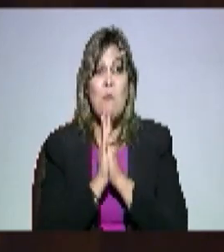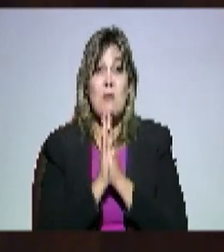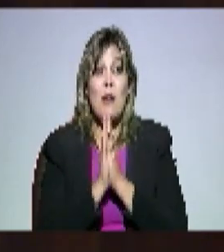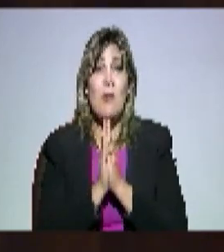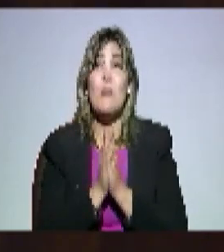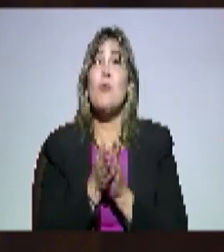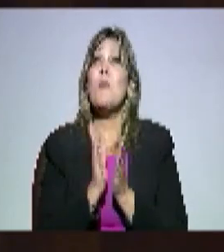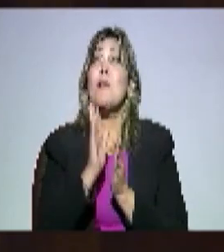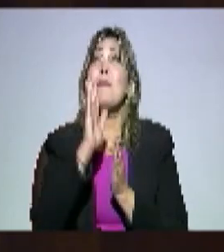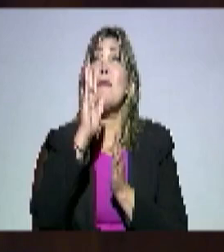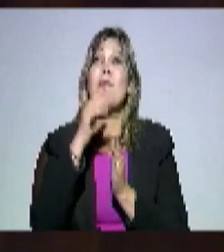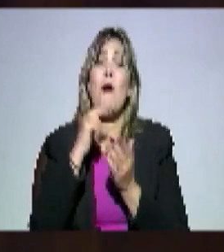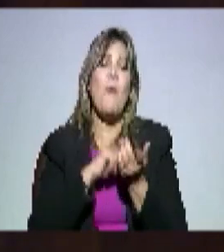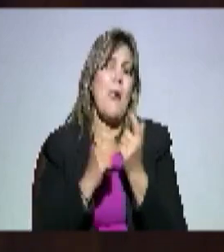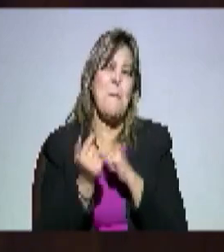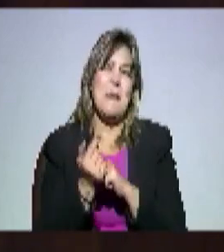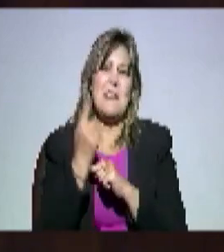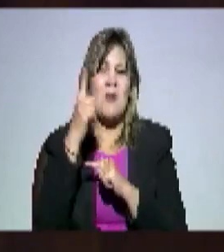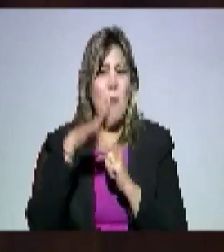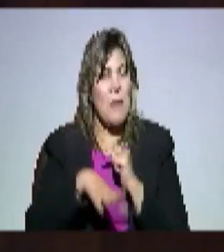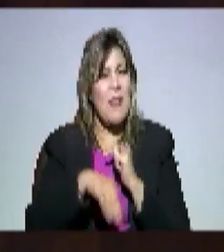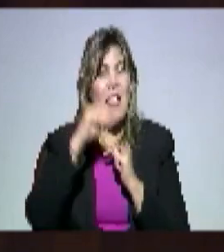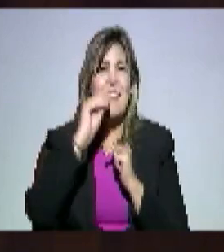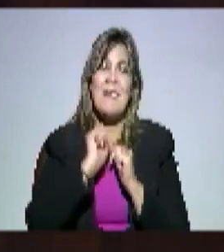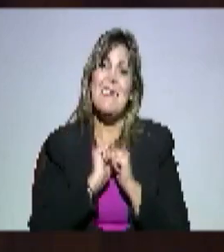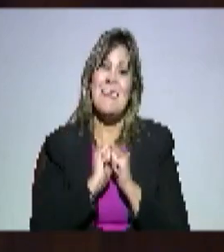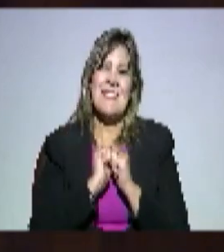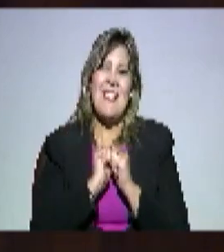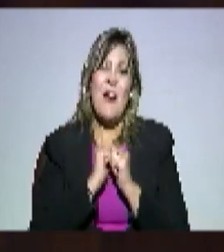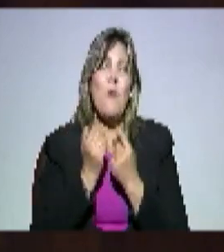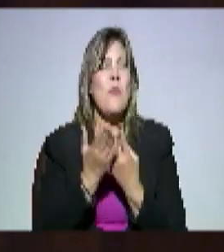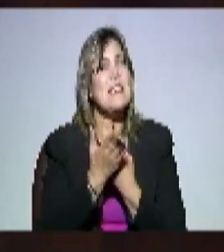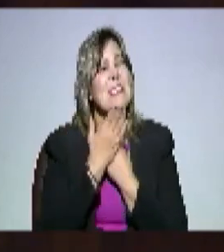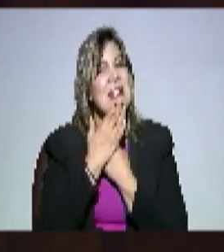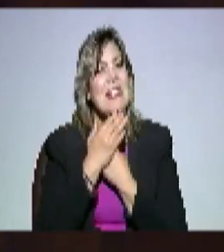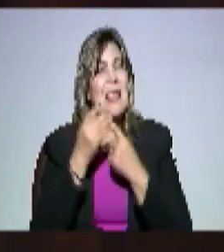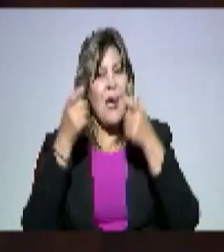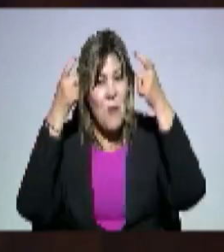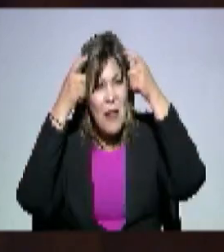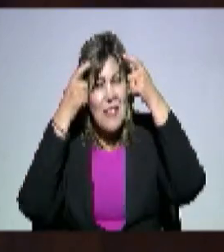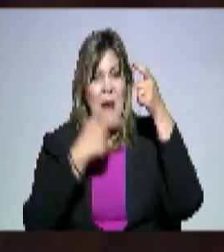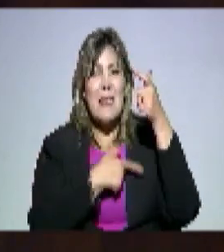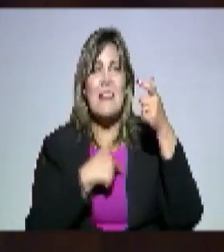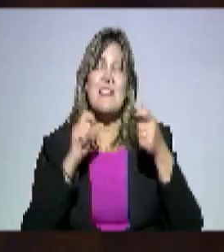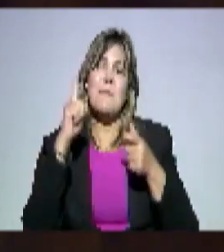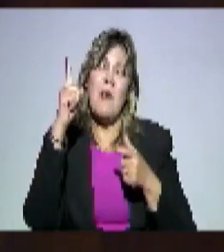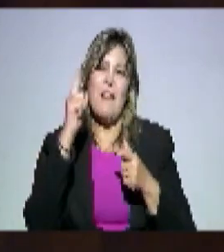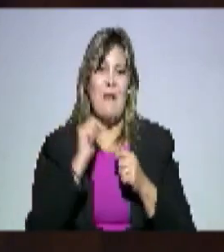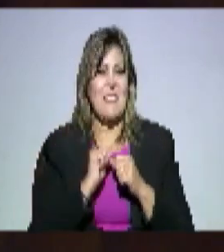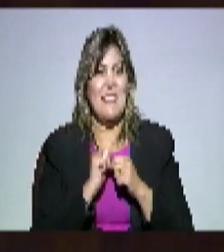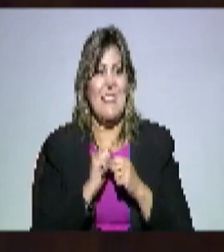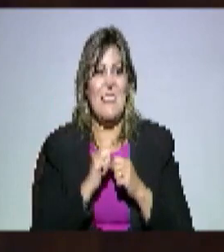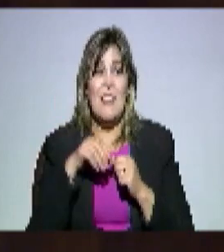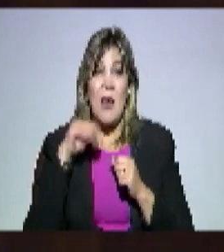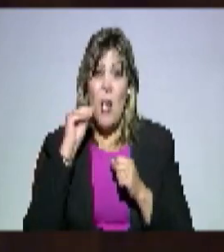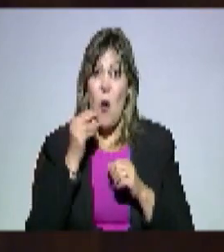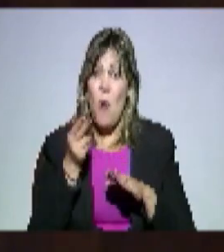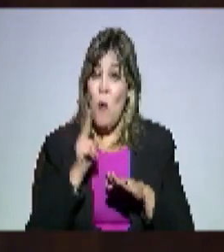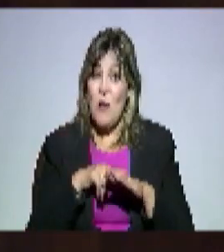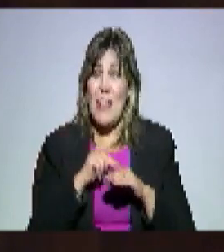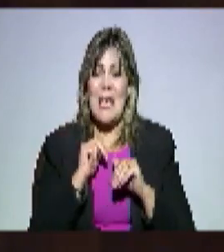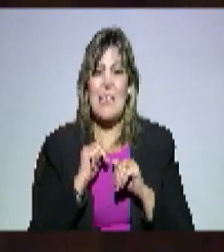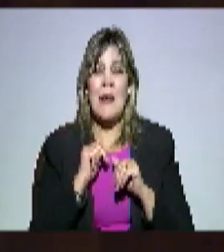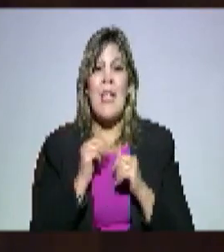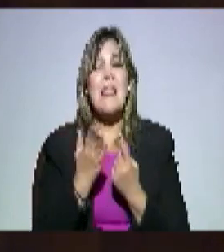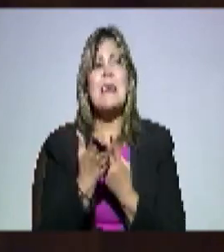للمسيح عشان ربنا ينقذنا او يسندنا ويتمجد اسم الله اقول لحضراتكم كده ان